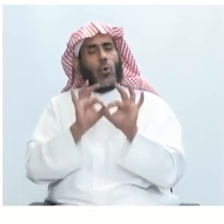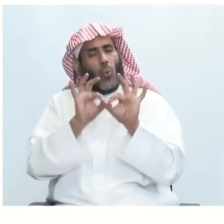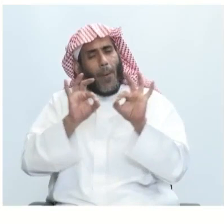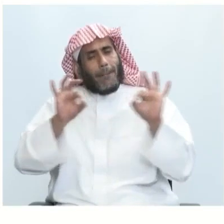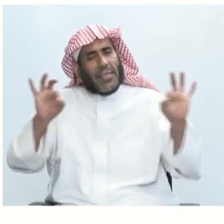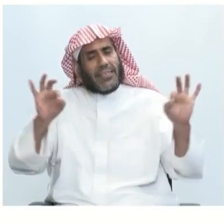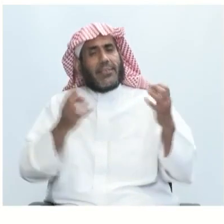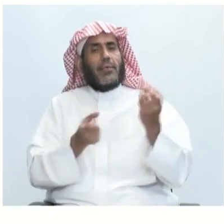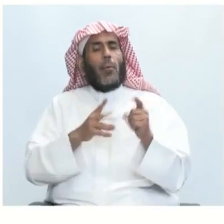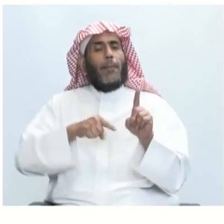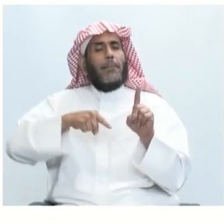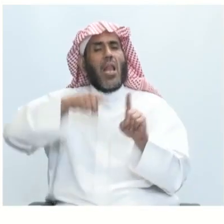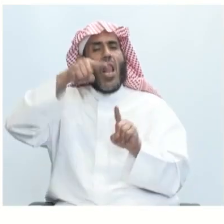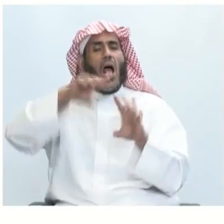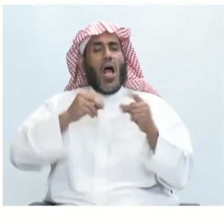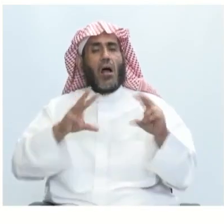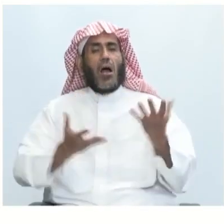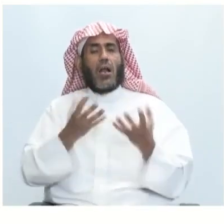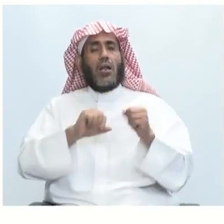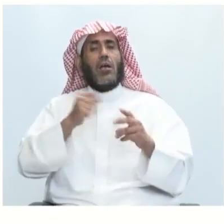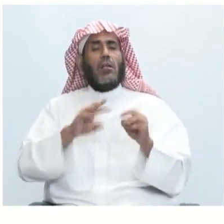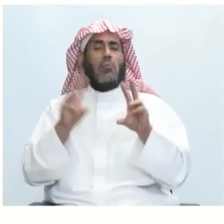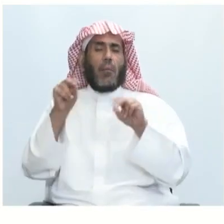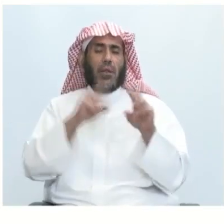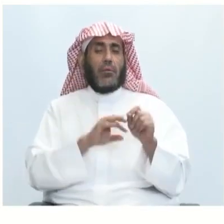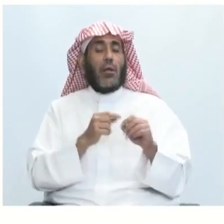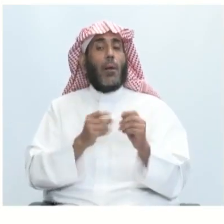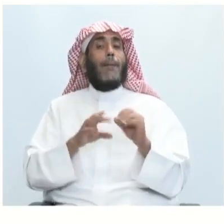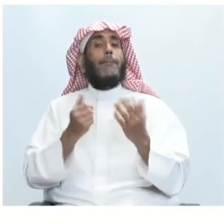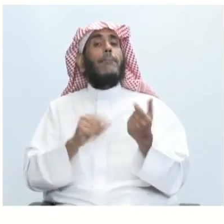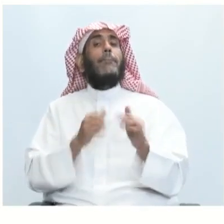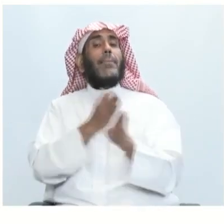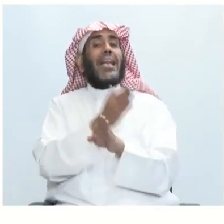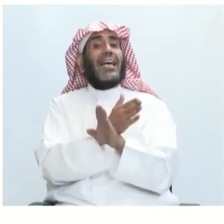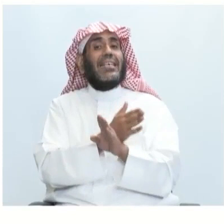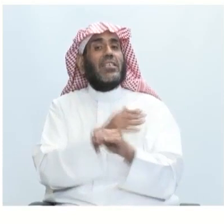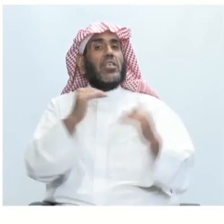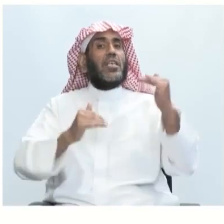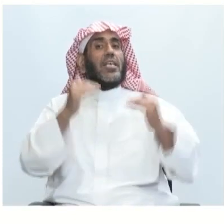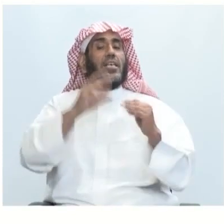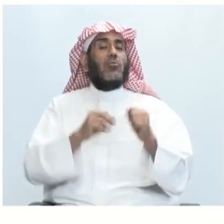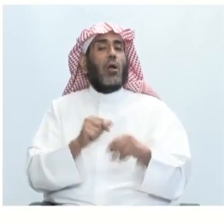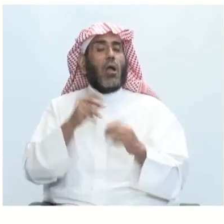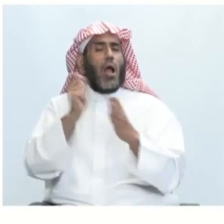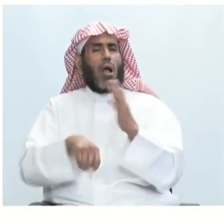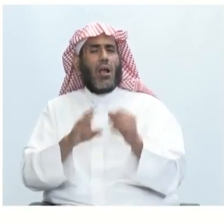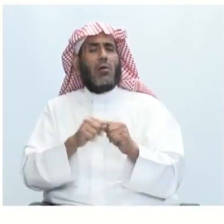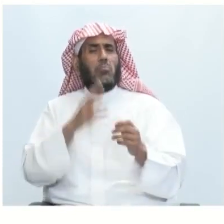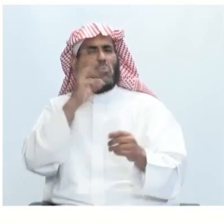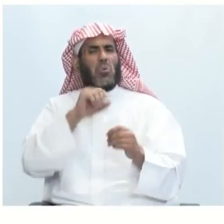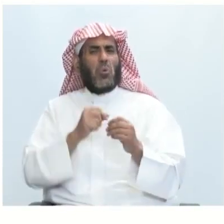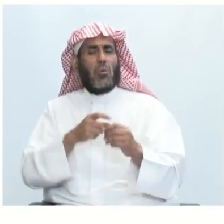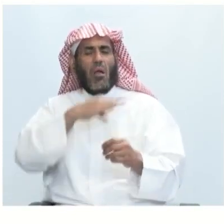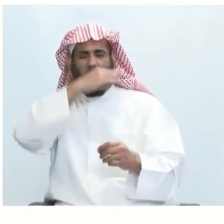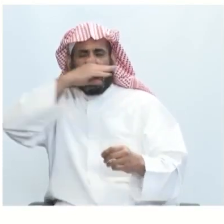بامثله في مشابهه في منهج الاستقراء منهج القياس هنا في احكام معلله تمنع الدوله تعاطي